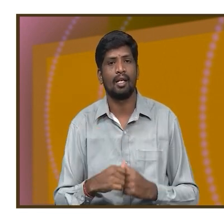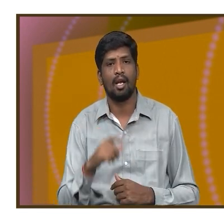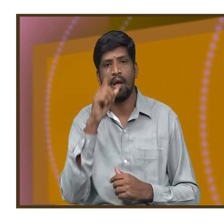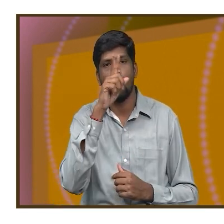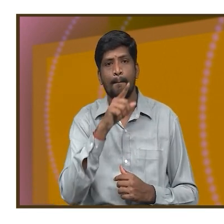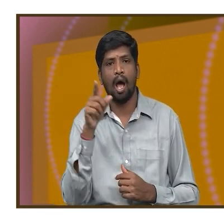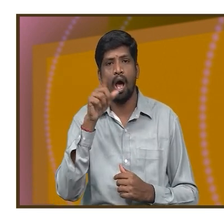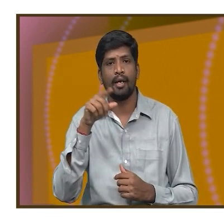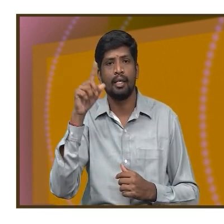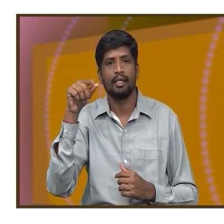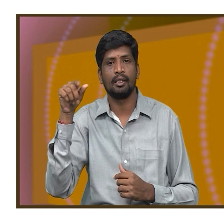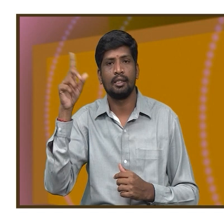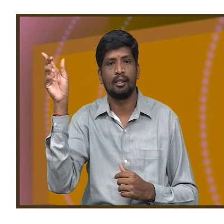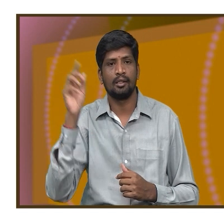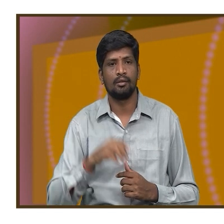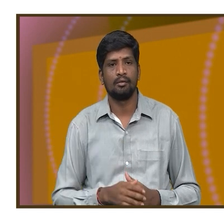மாரி.